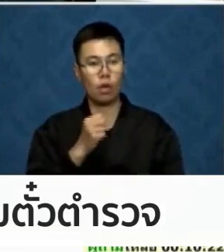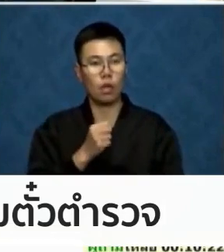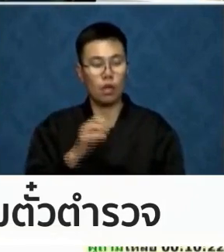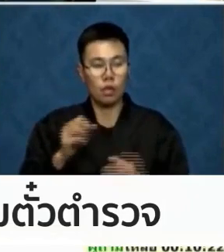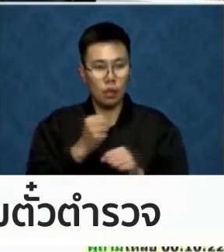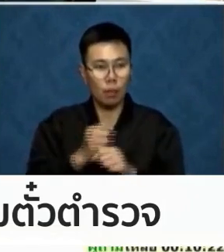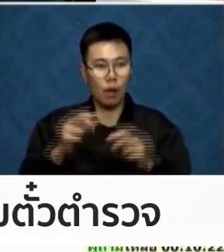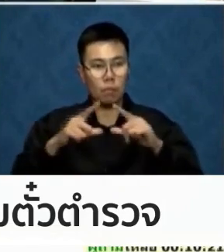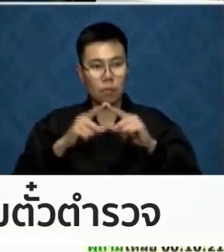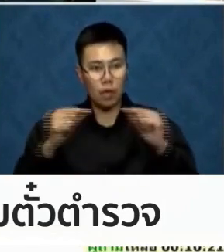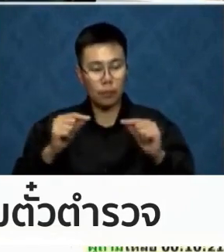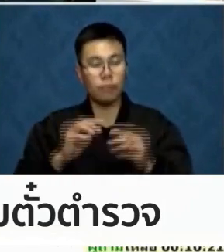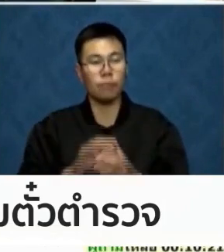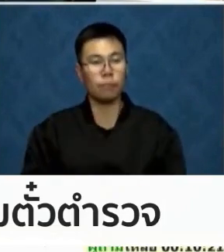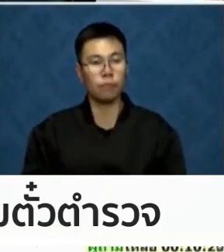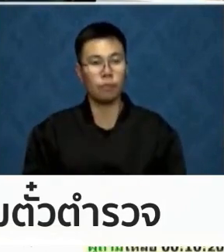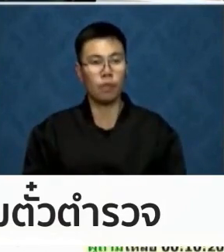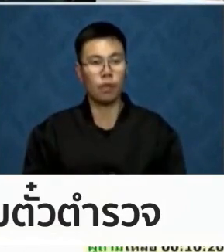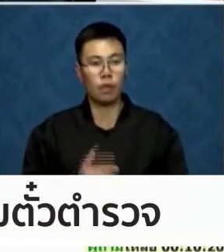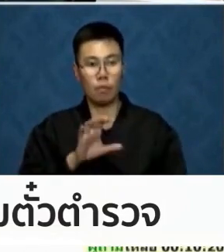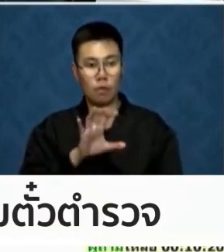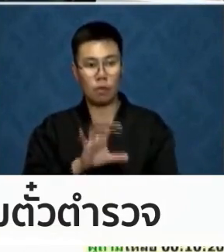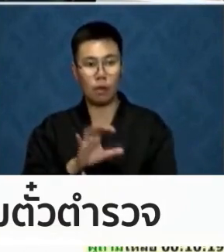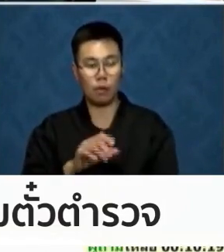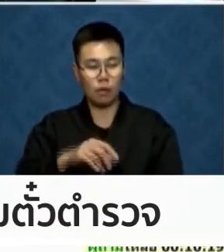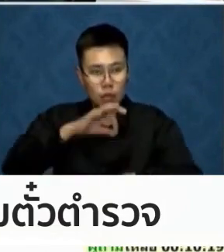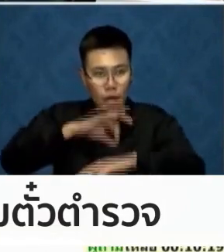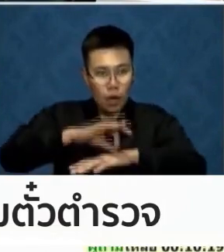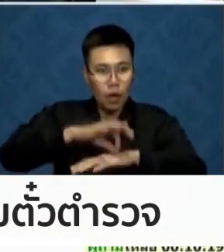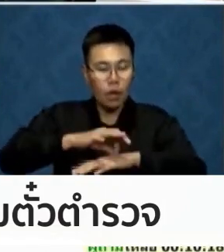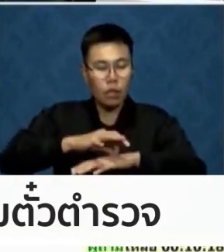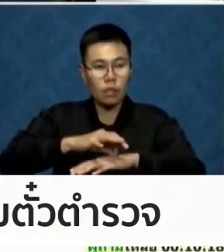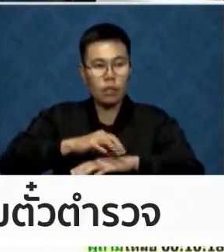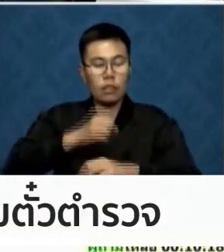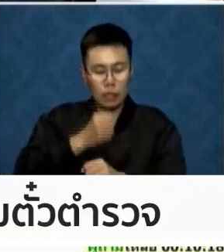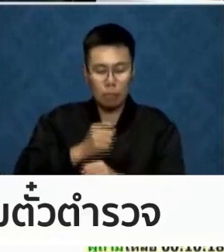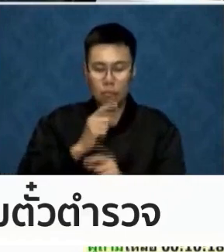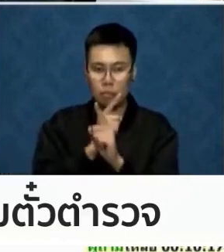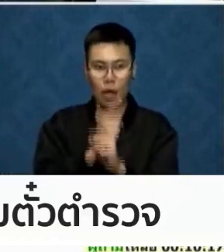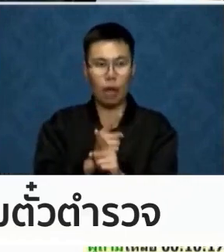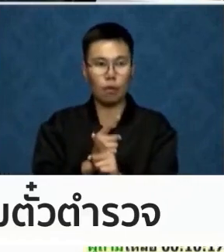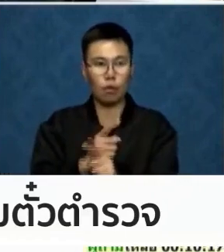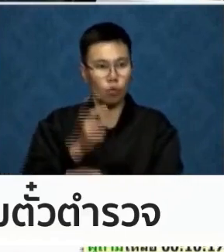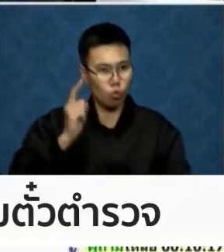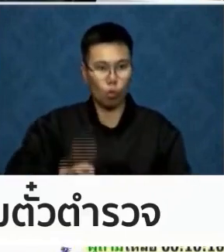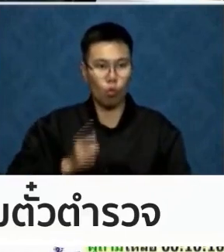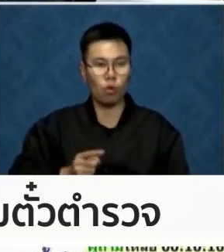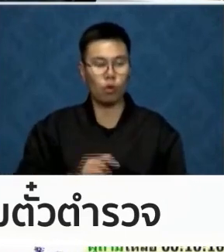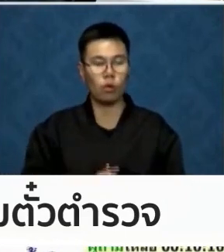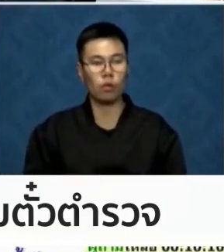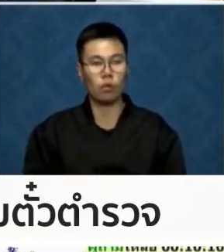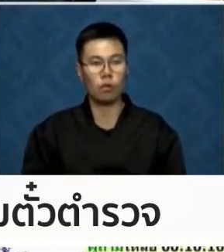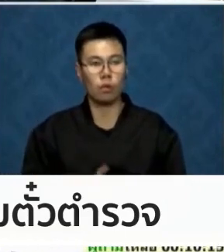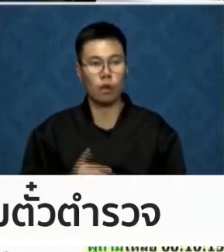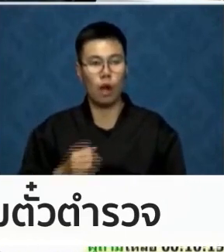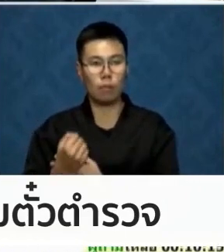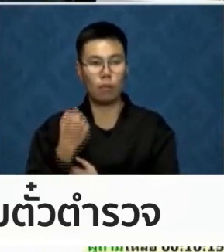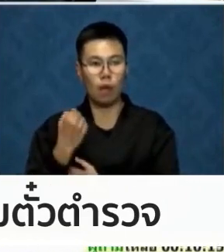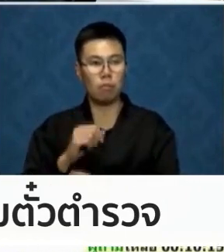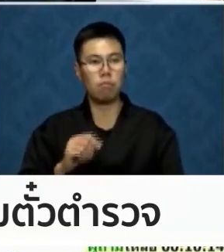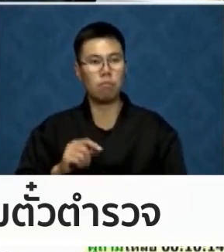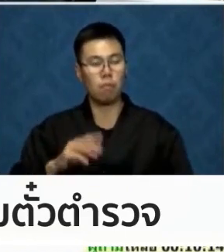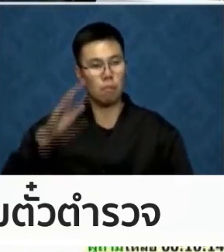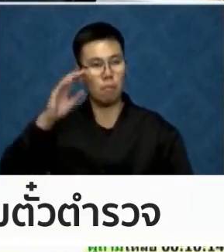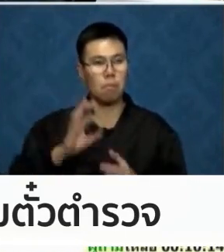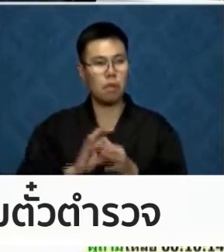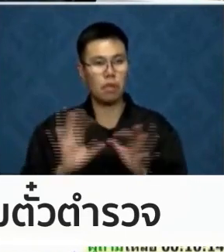ใช่ไหมฮะแล้วก็กรรมธิการตำรวจนะฮะของพี่แทนชัยชนะเดชเดโชจากประชาธิปัตย์ก็เชิญนายกเศรษฐาเพ